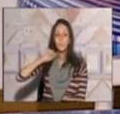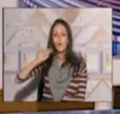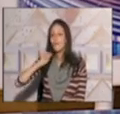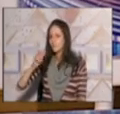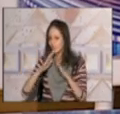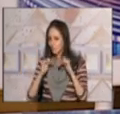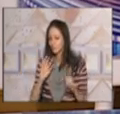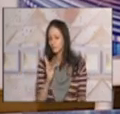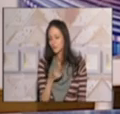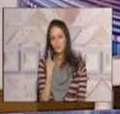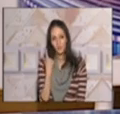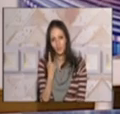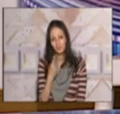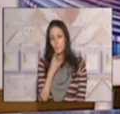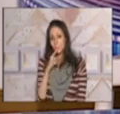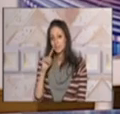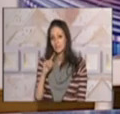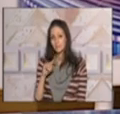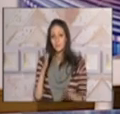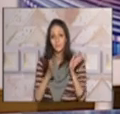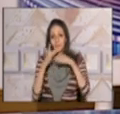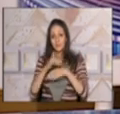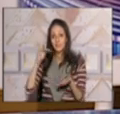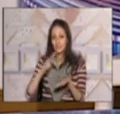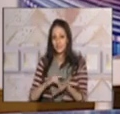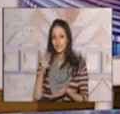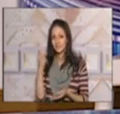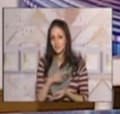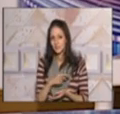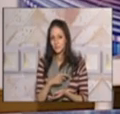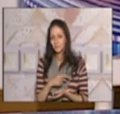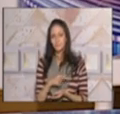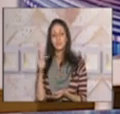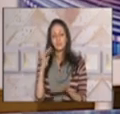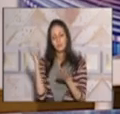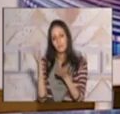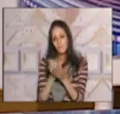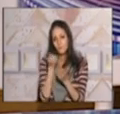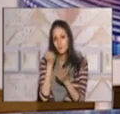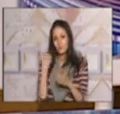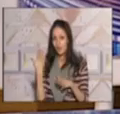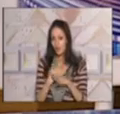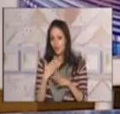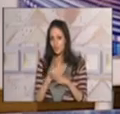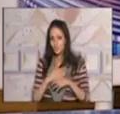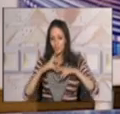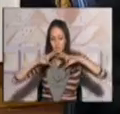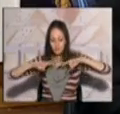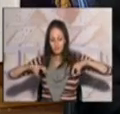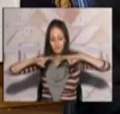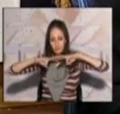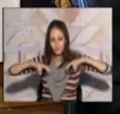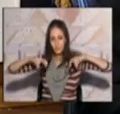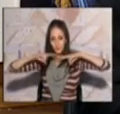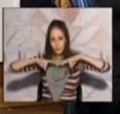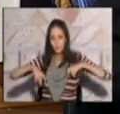الجائزه بتدينا فرصه او بتدي للدوله فرصه لتسليط الضوء على نماذج متميزه في الاقاليم وخارج القاهره. طبعا في الصعيد وفي